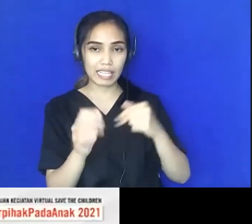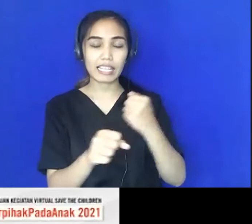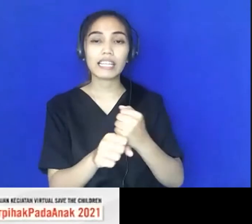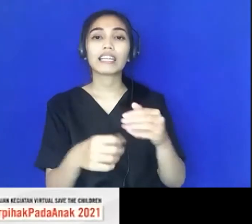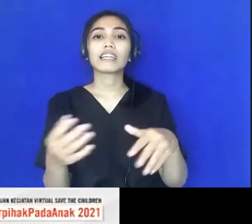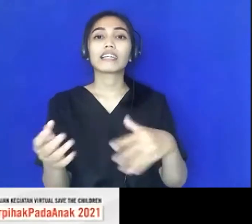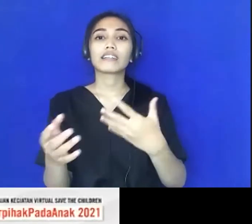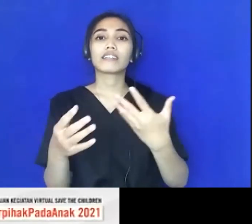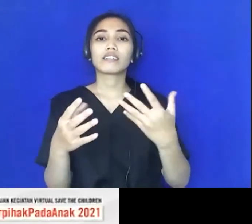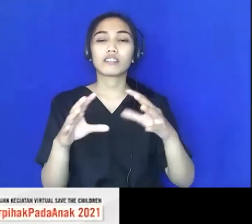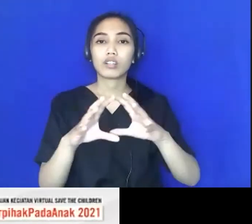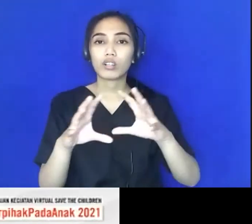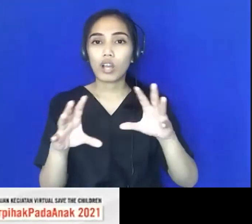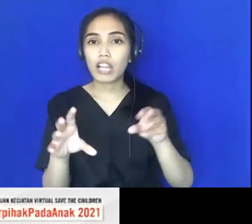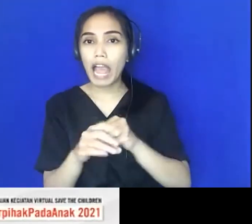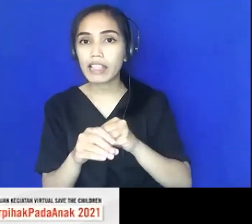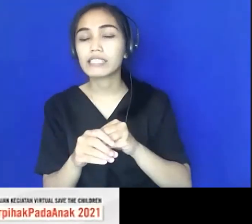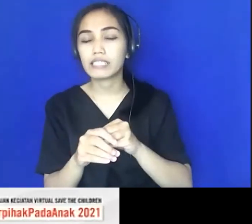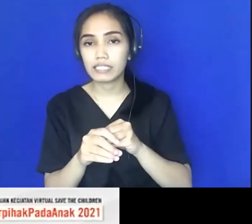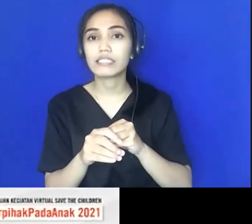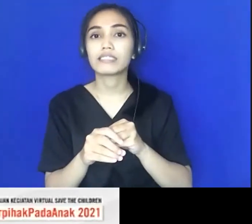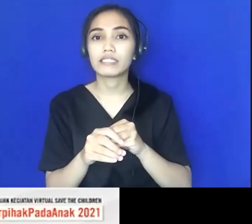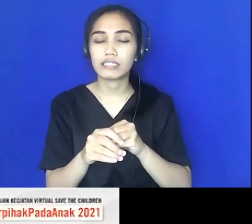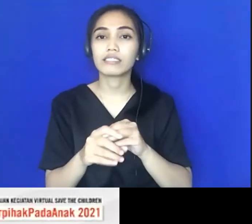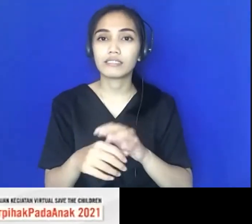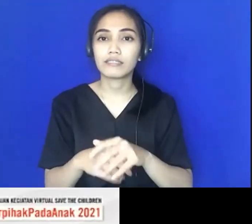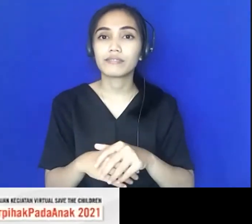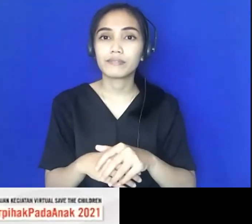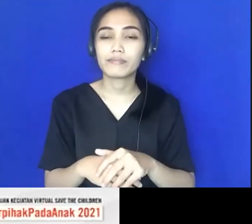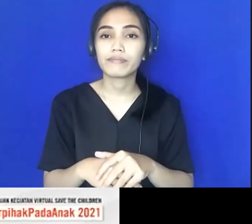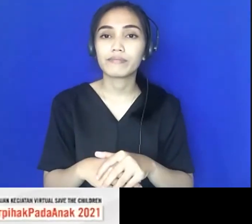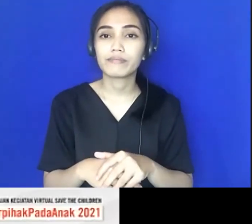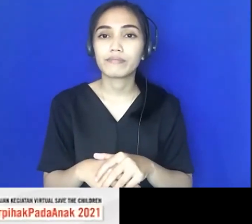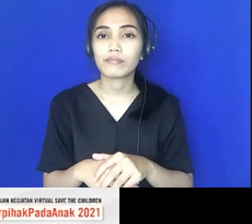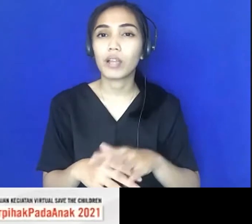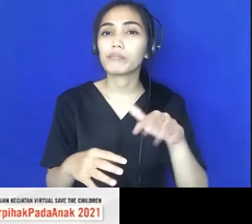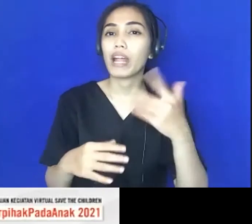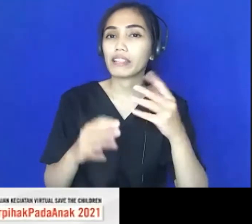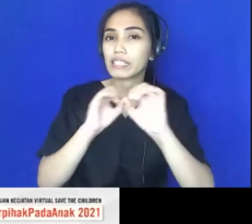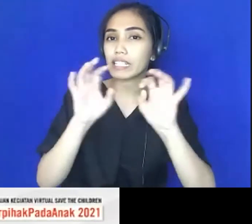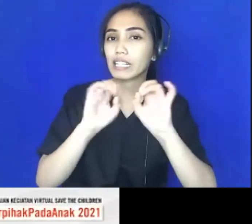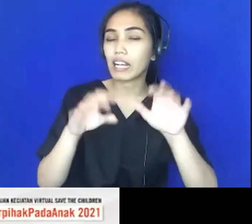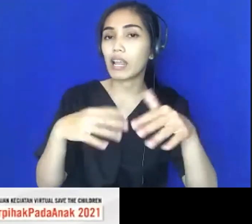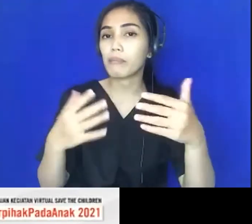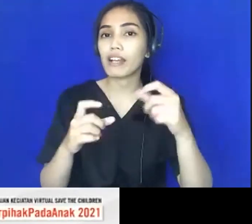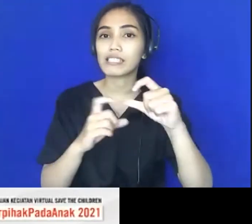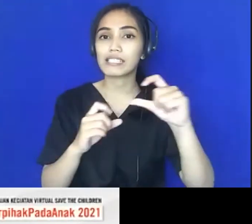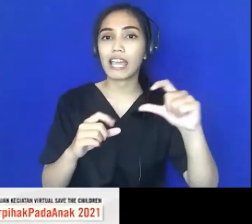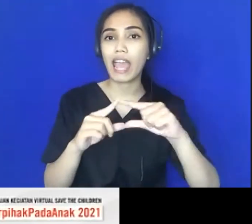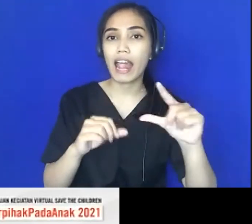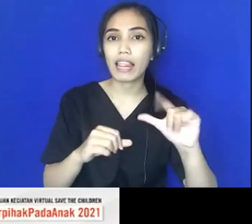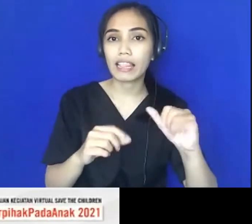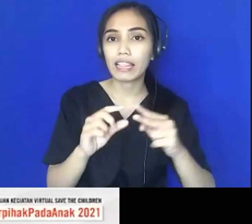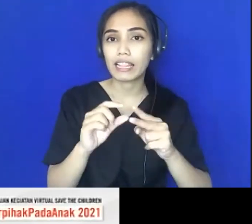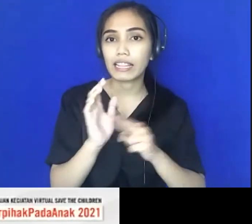Network. Nah, mungkin nanti akan diceritakan lebih jauh tentang Ibu Kus apa itu Scaling Up Nutrition. Tapi sekilas